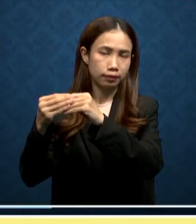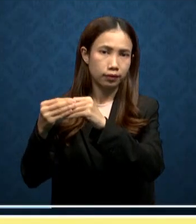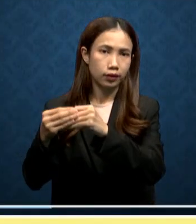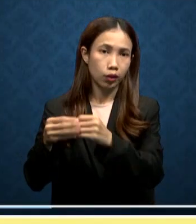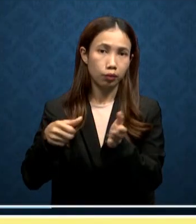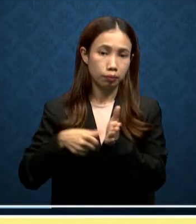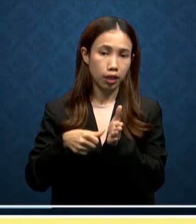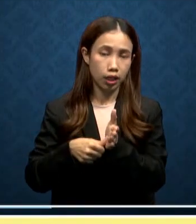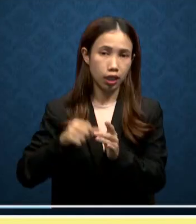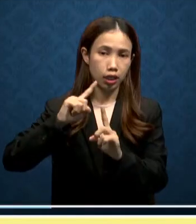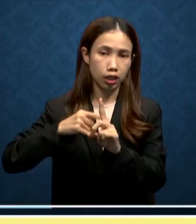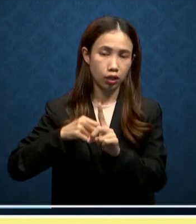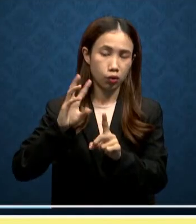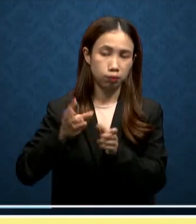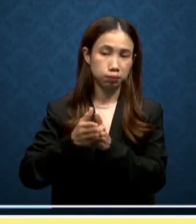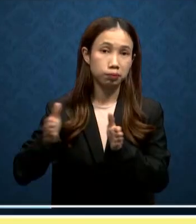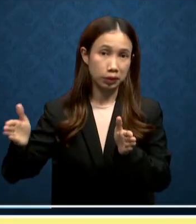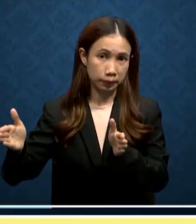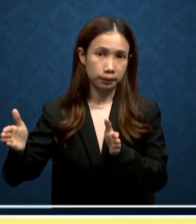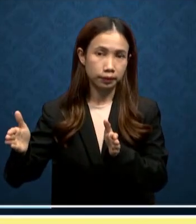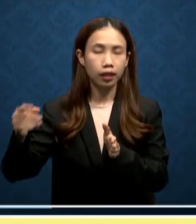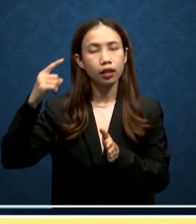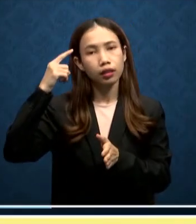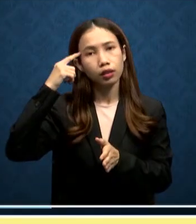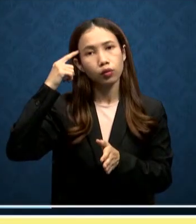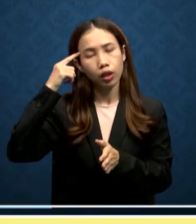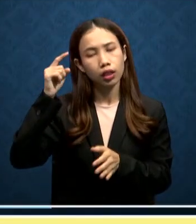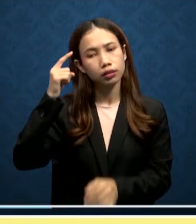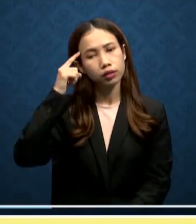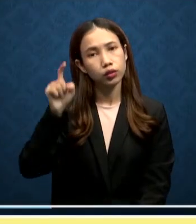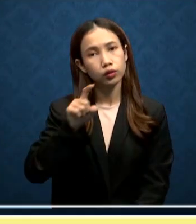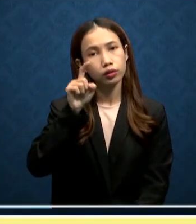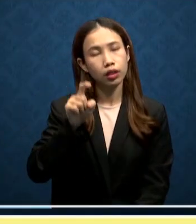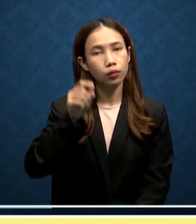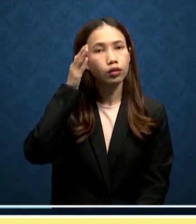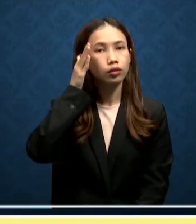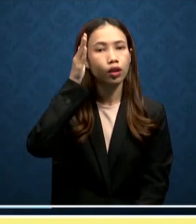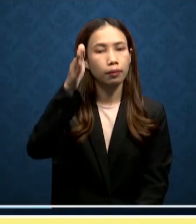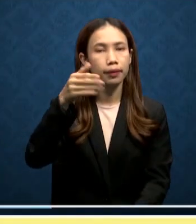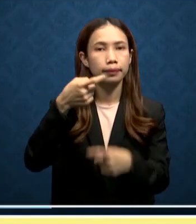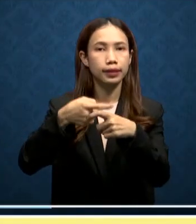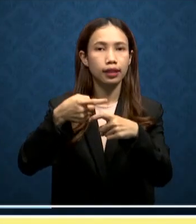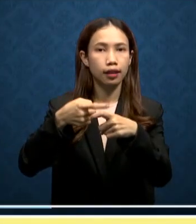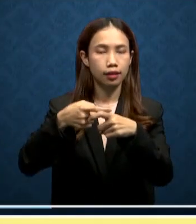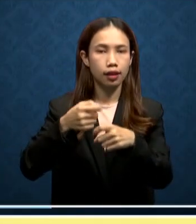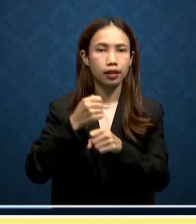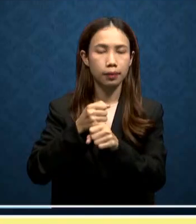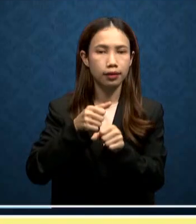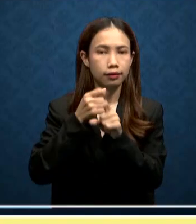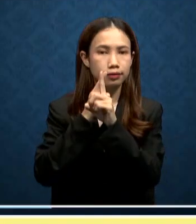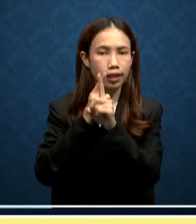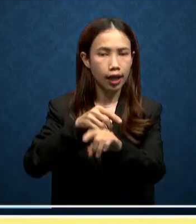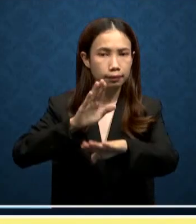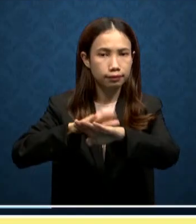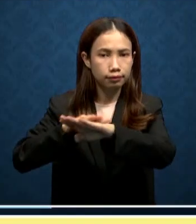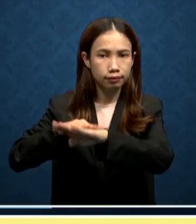เอ่อ 6เดือนเนี้ยมันมันก็มีเอ่อข้อคิดว่าเดี๋ยวต่อไปมันก็จะยากขึ้นในการที่จะตามเก็บหนี้ถ้า